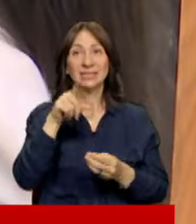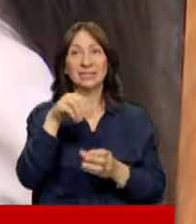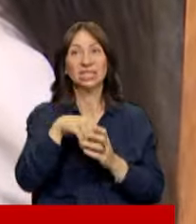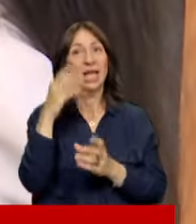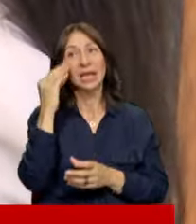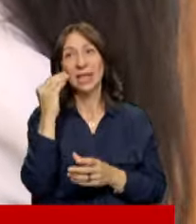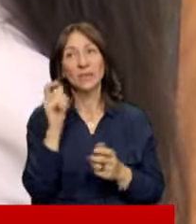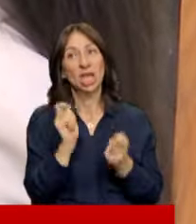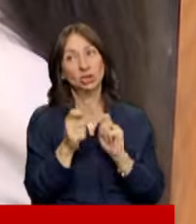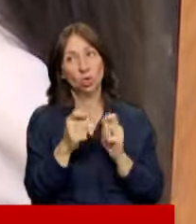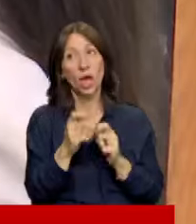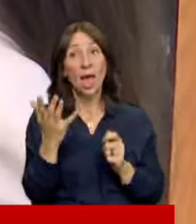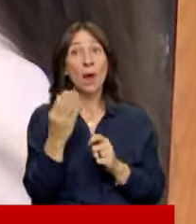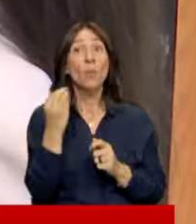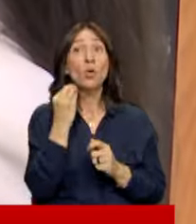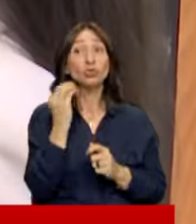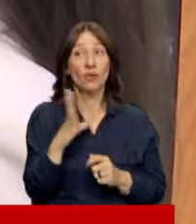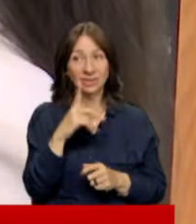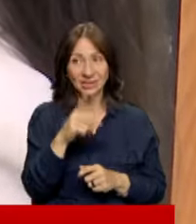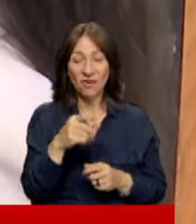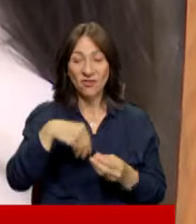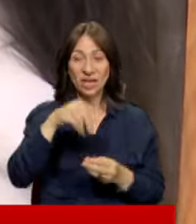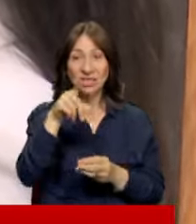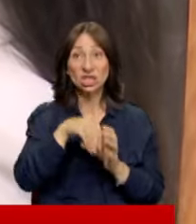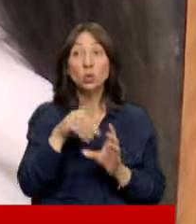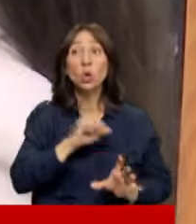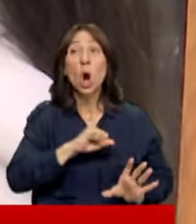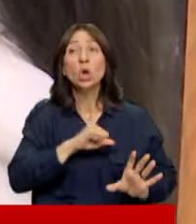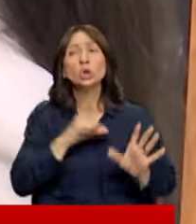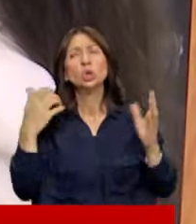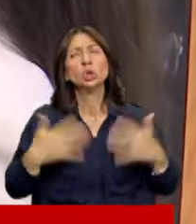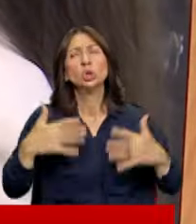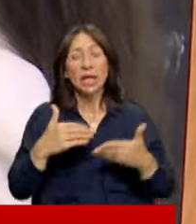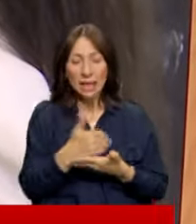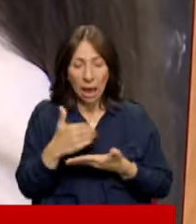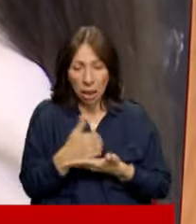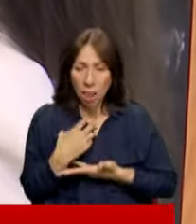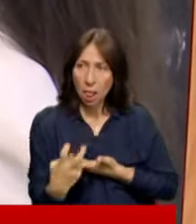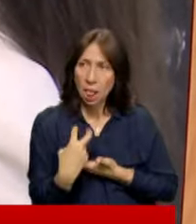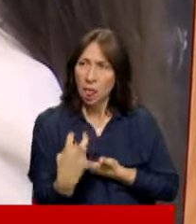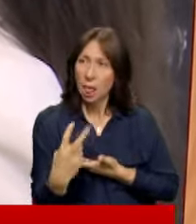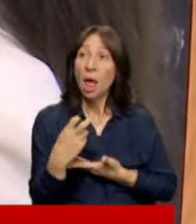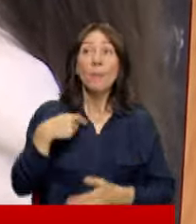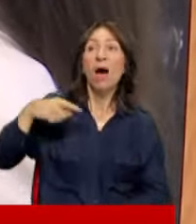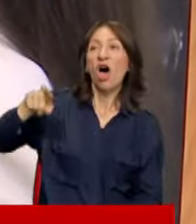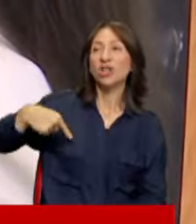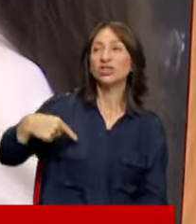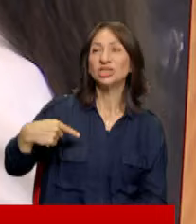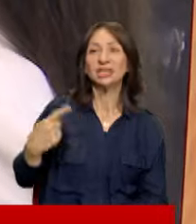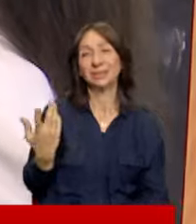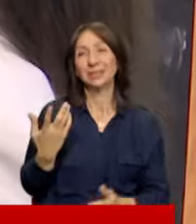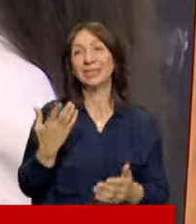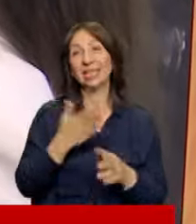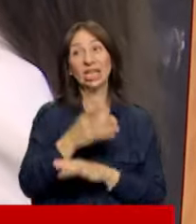için anlamı değişiyor. Eğer ki borçluysanız faiz sizin için korkunç bir şey, gelirinizi sürekli eriten bir şey. Ama alacaklıysanız aslında